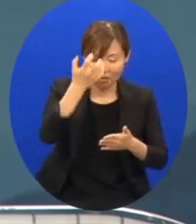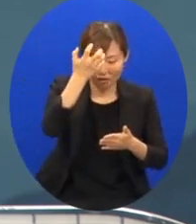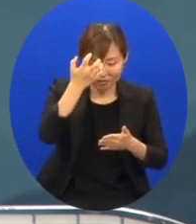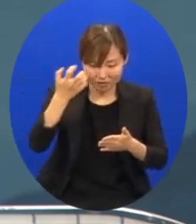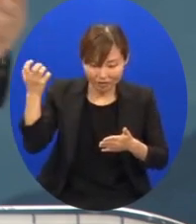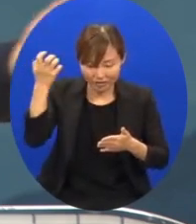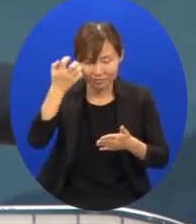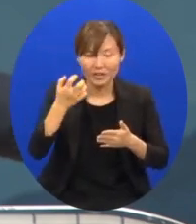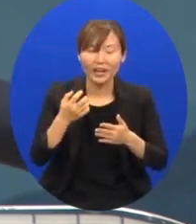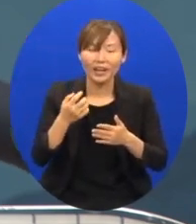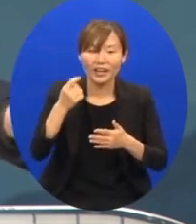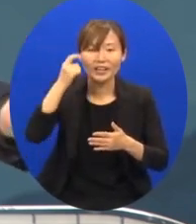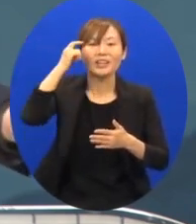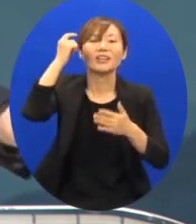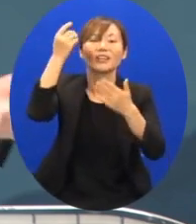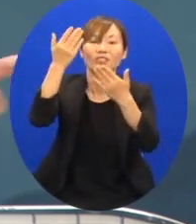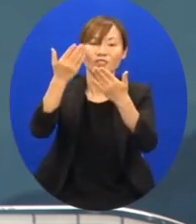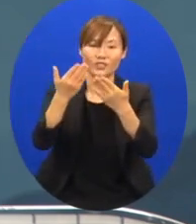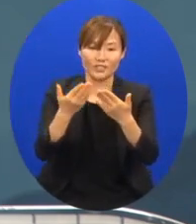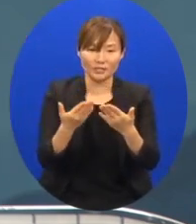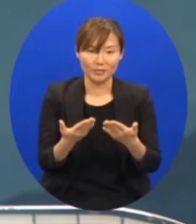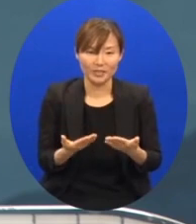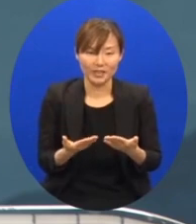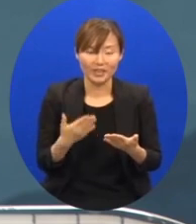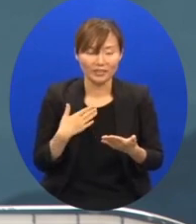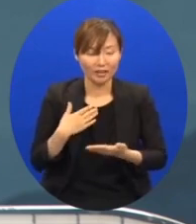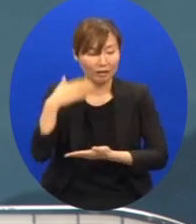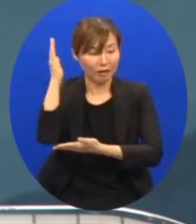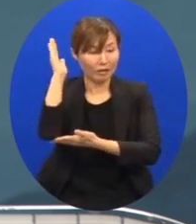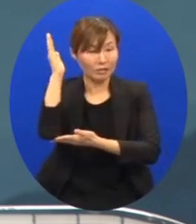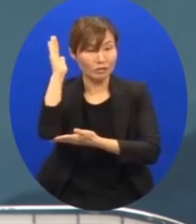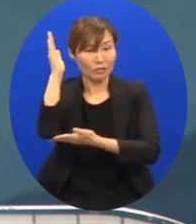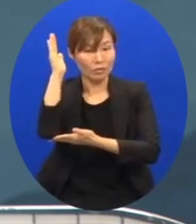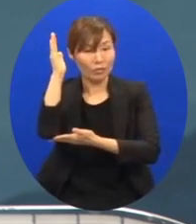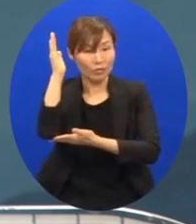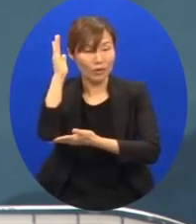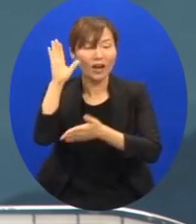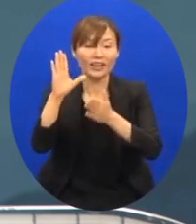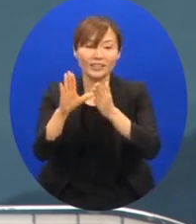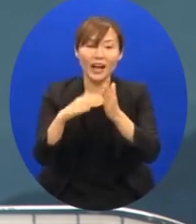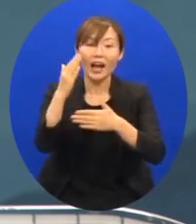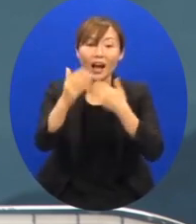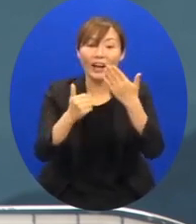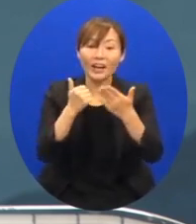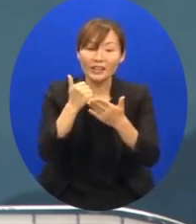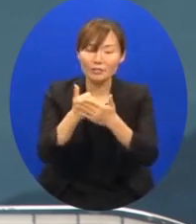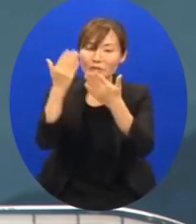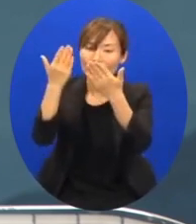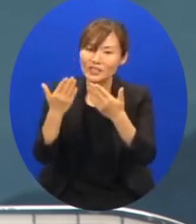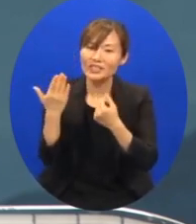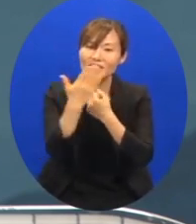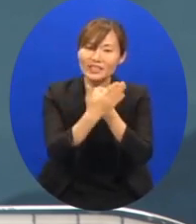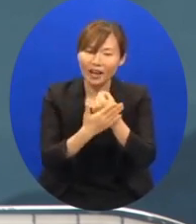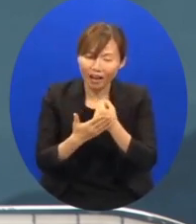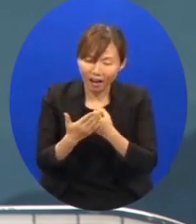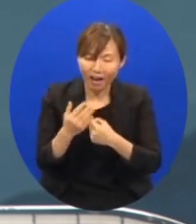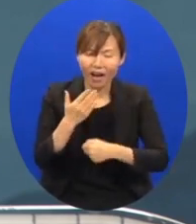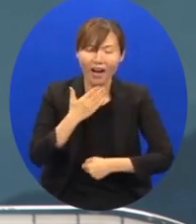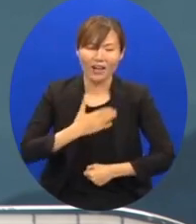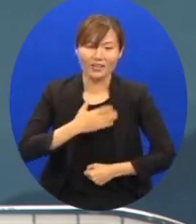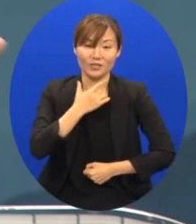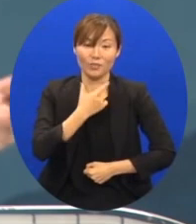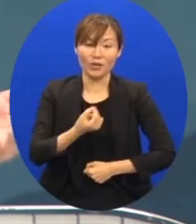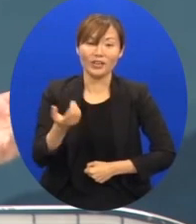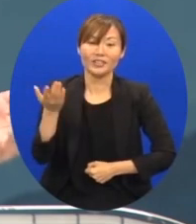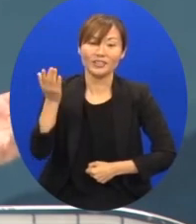아니 내가 그토록 설교 때 하나님이 쉬는 말씀을 하나님이 있으니 은혜를 그렇게 알기 원했는데